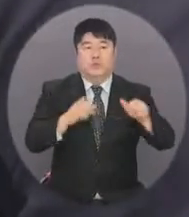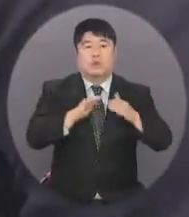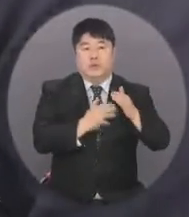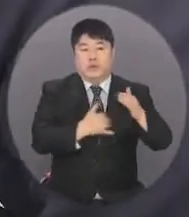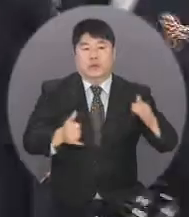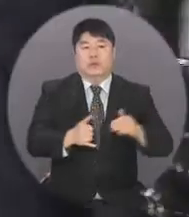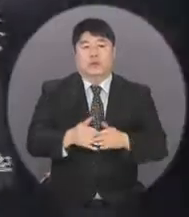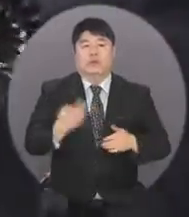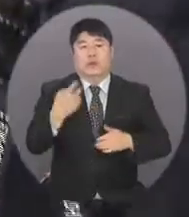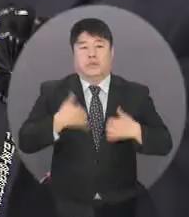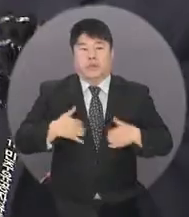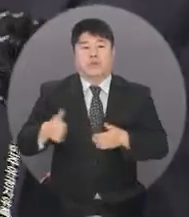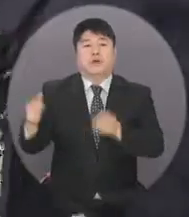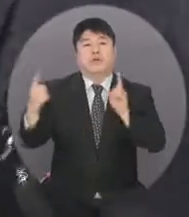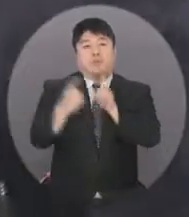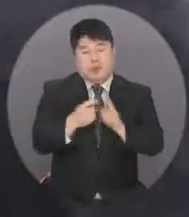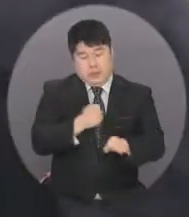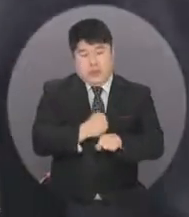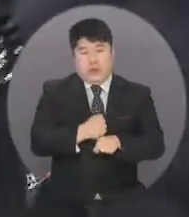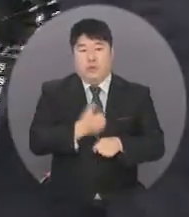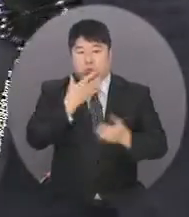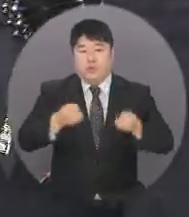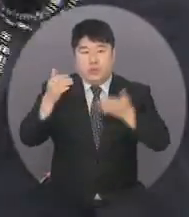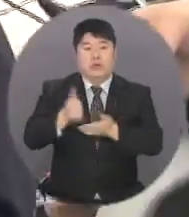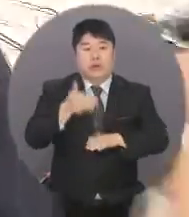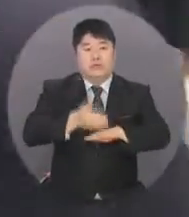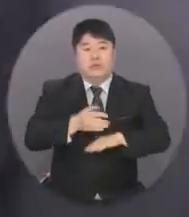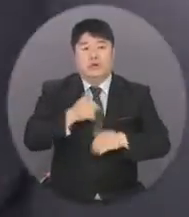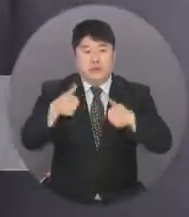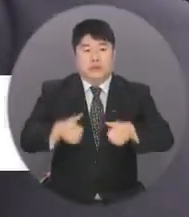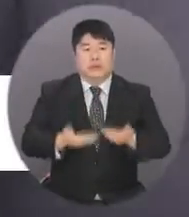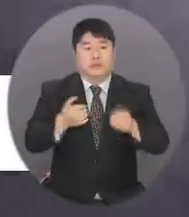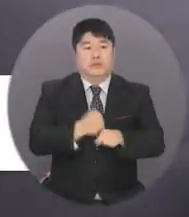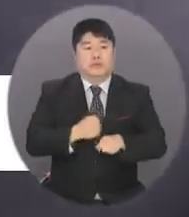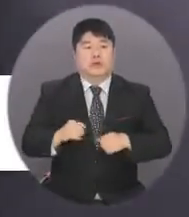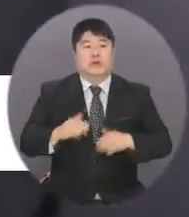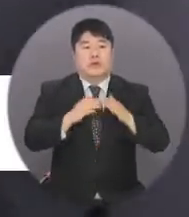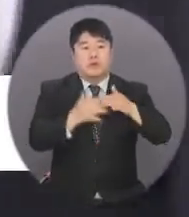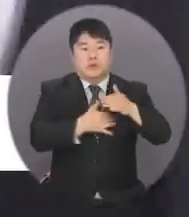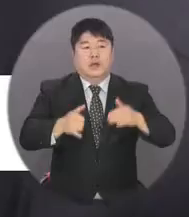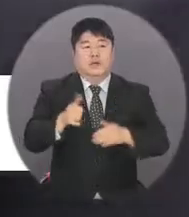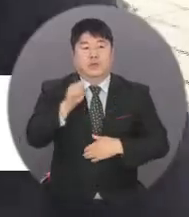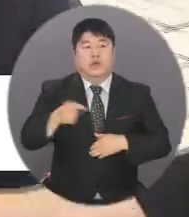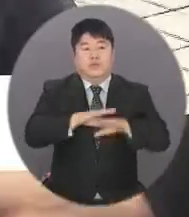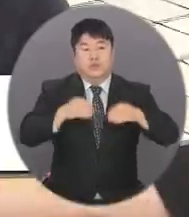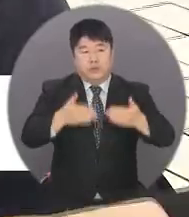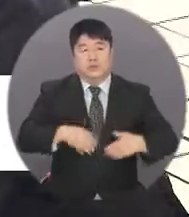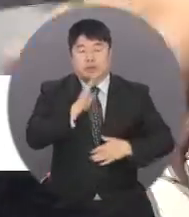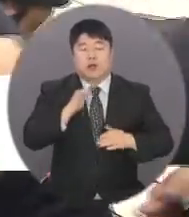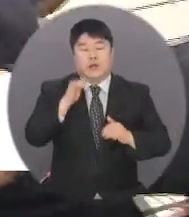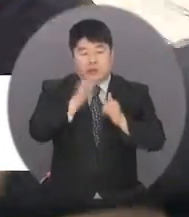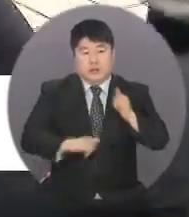마중하고 반갑게 환영하고 감사의 인사도 전했습니다. 이쪽에 하늘 풀어주셔서 이제 예. 역사 발전이 제대로